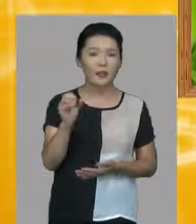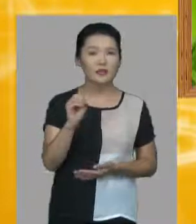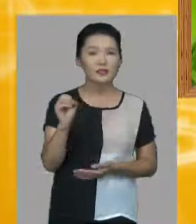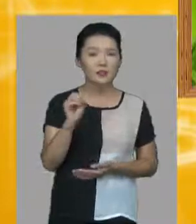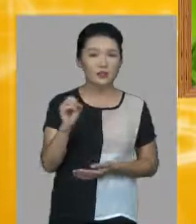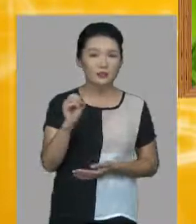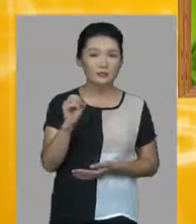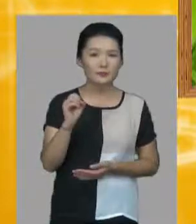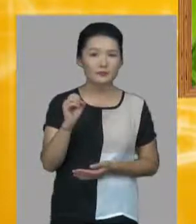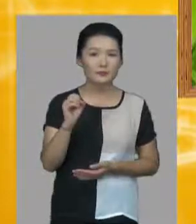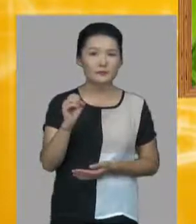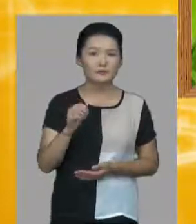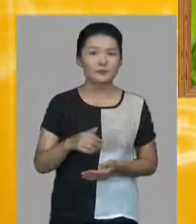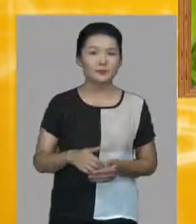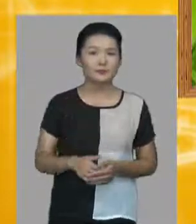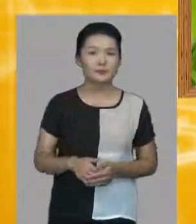единиц.